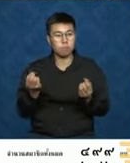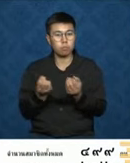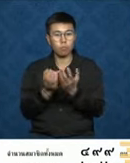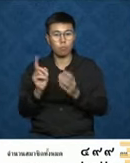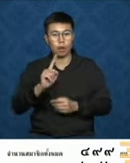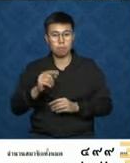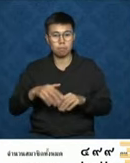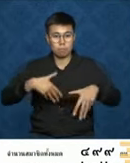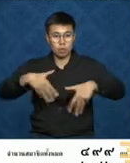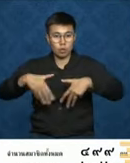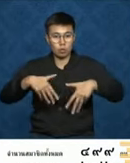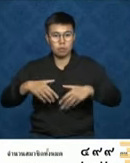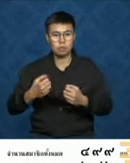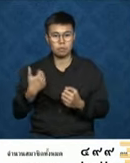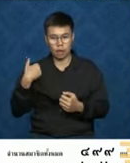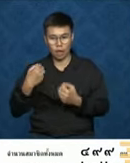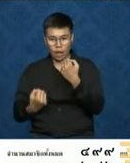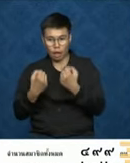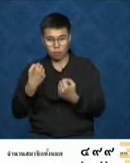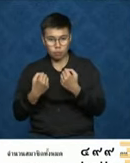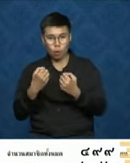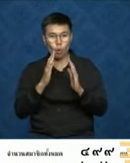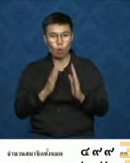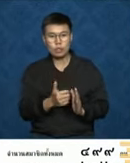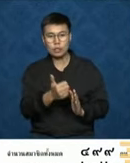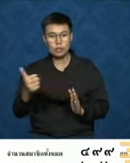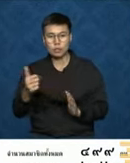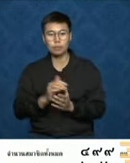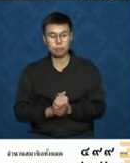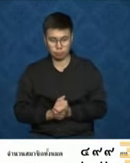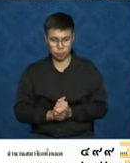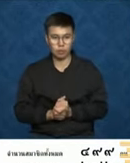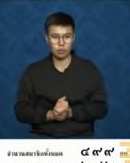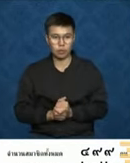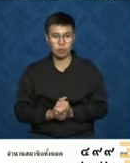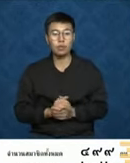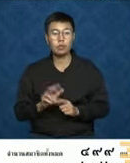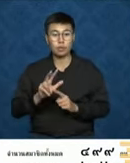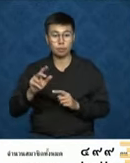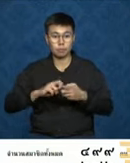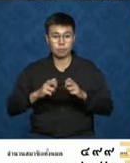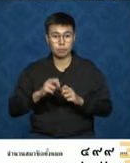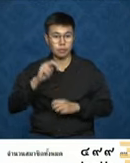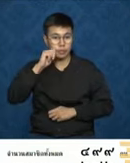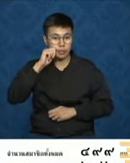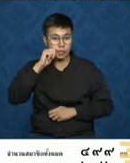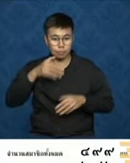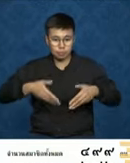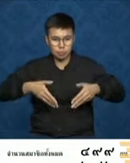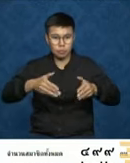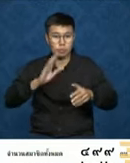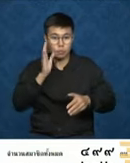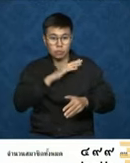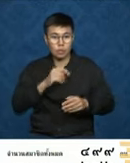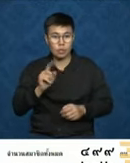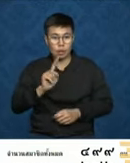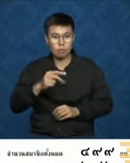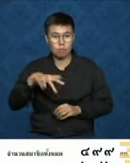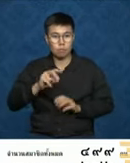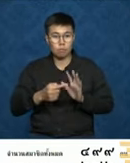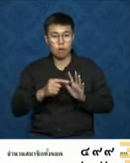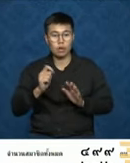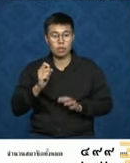ประชาชนผู้ใช้รถใช้ถนนท่านอื่นๆบนเส้นการจราจรนี้ 3ปัญหาน้ำเน้าเสียในลองภาษีเจริญส่งกลิ่นเหม็น